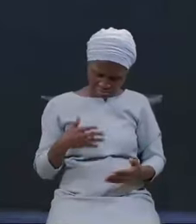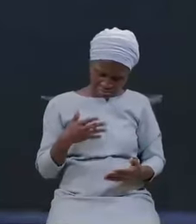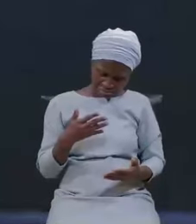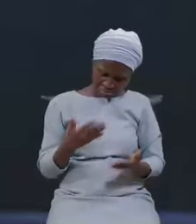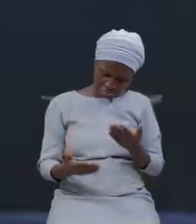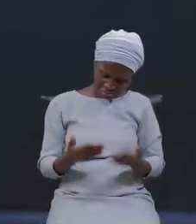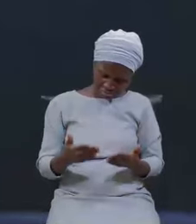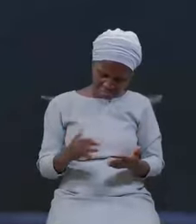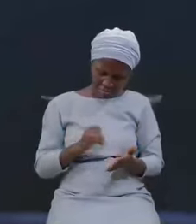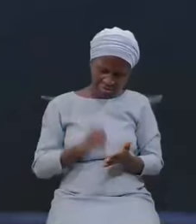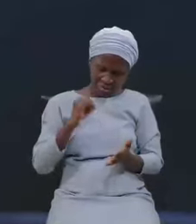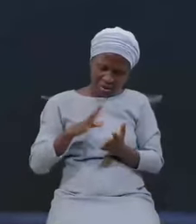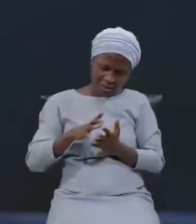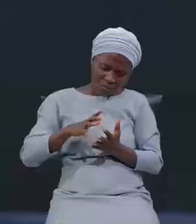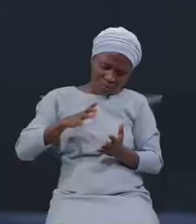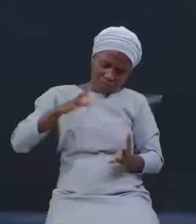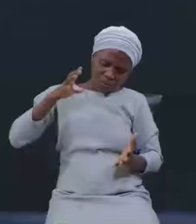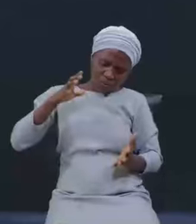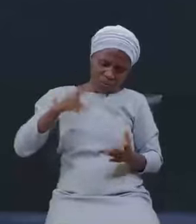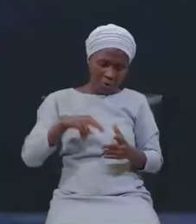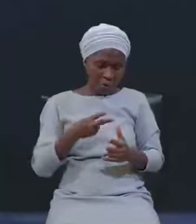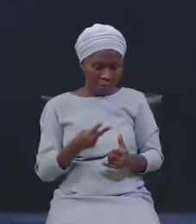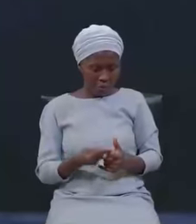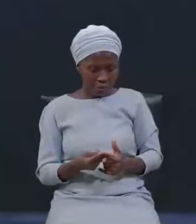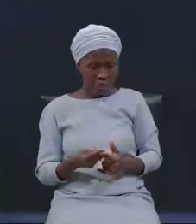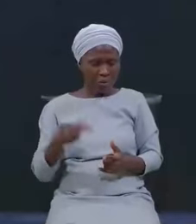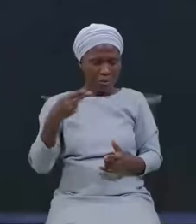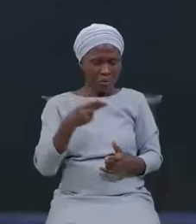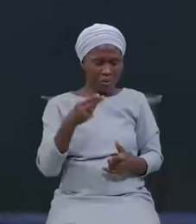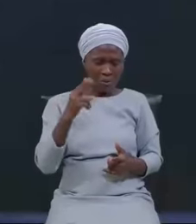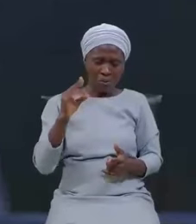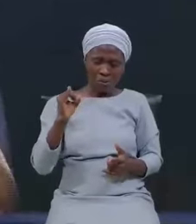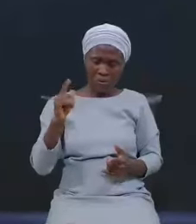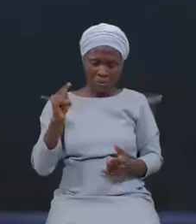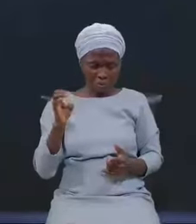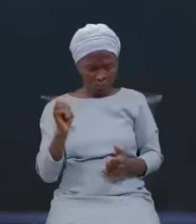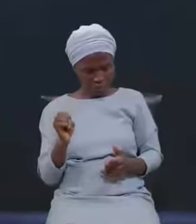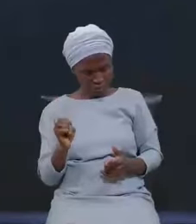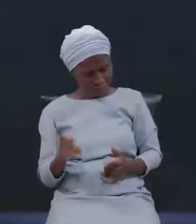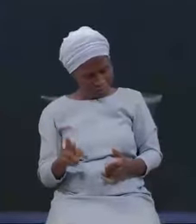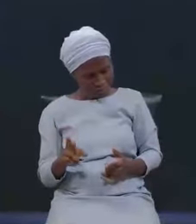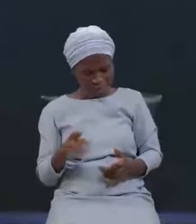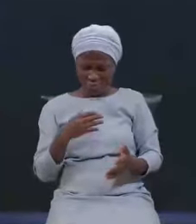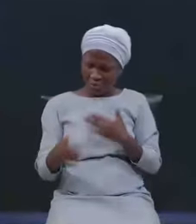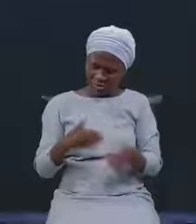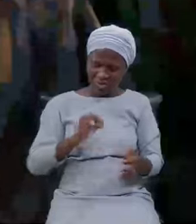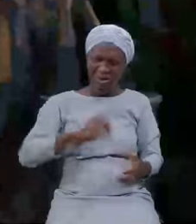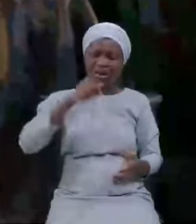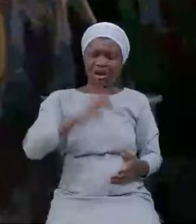le goitre, quel que soit le nom, je te commande, sors au nom de Jésus.